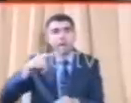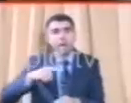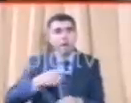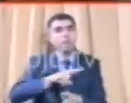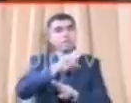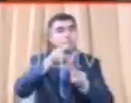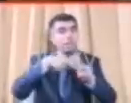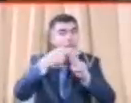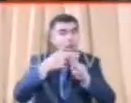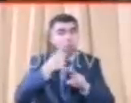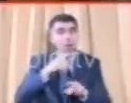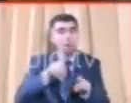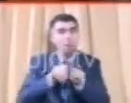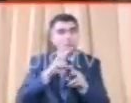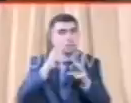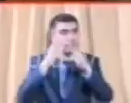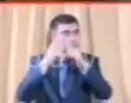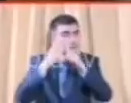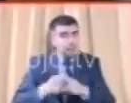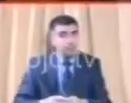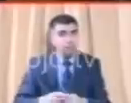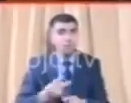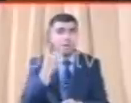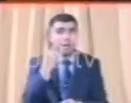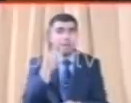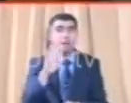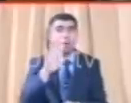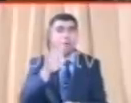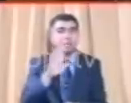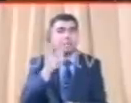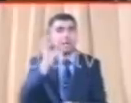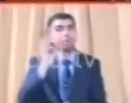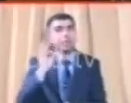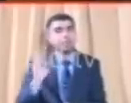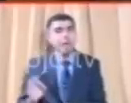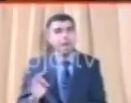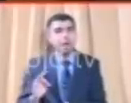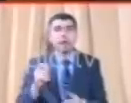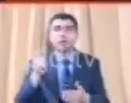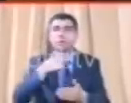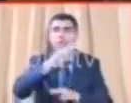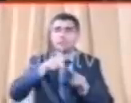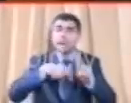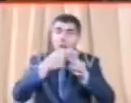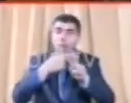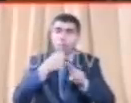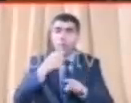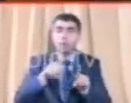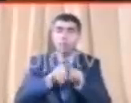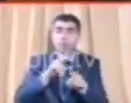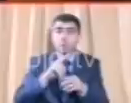اللي حقنا لحد الساعه تقريبا 52% من الاجابه، الحكومه تلقات الى حدود الساعه في هذه